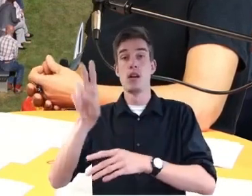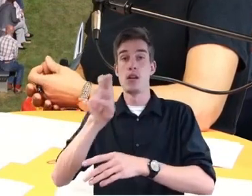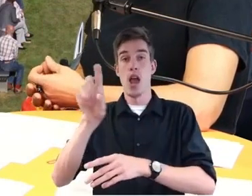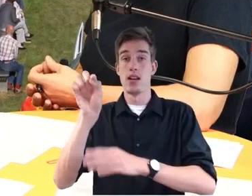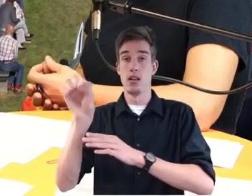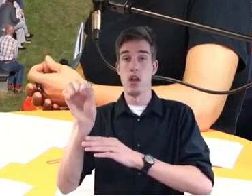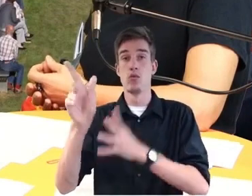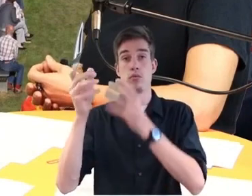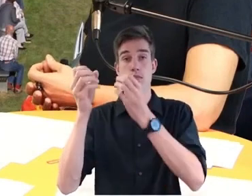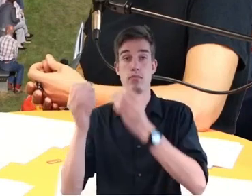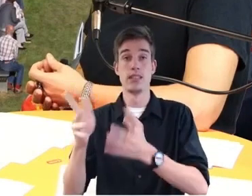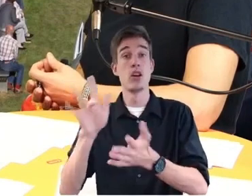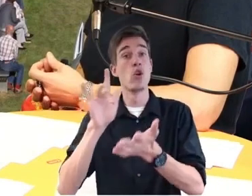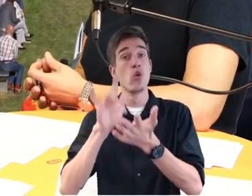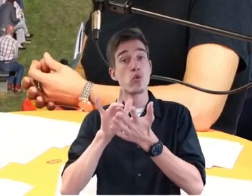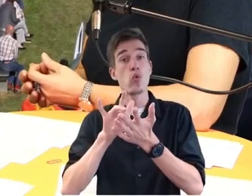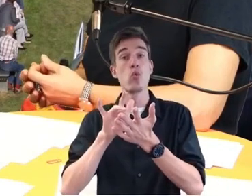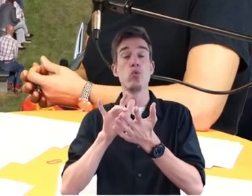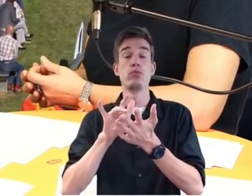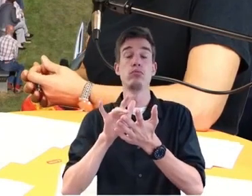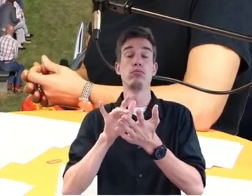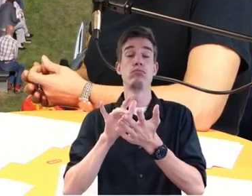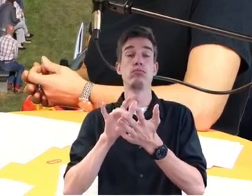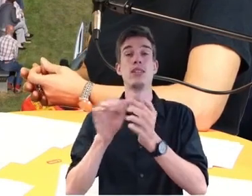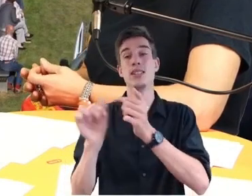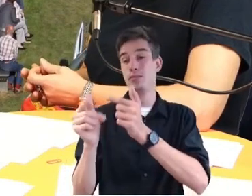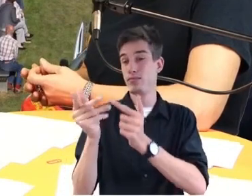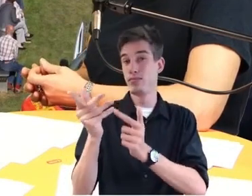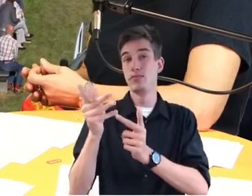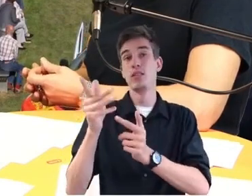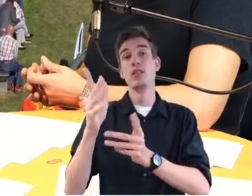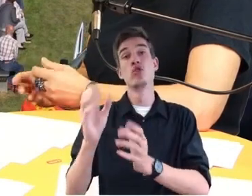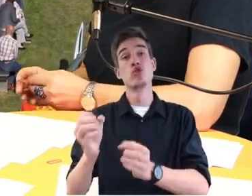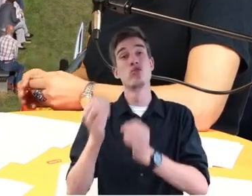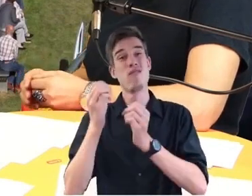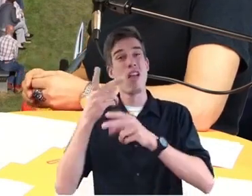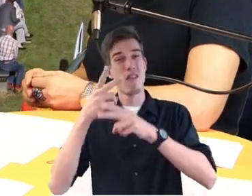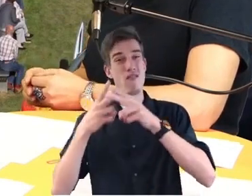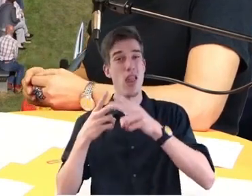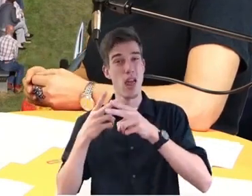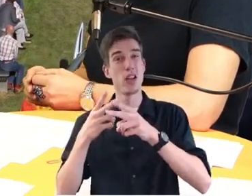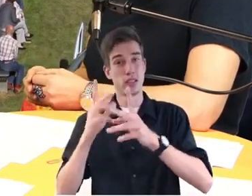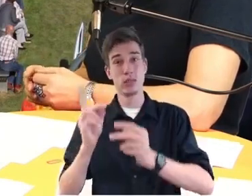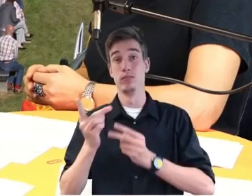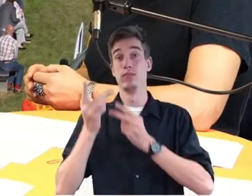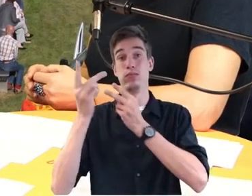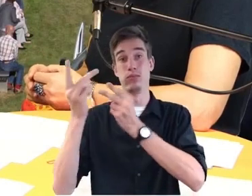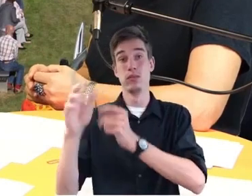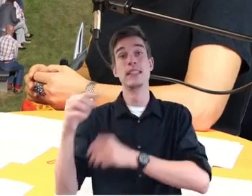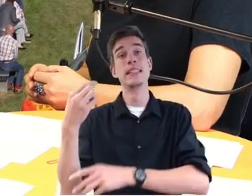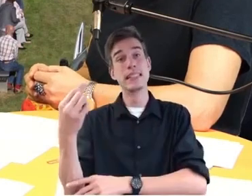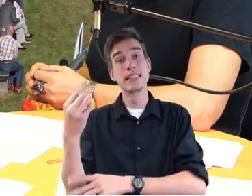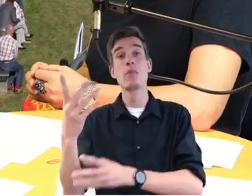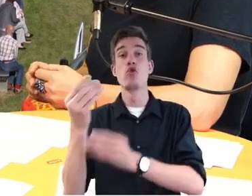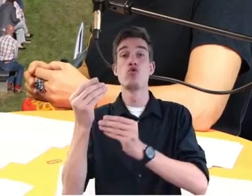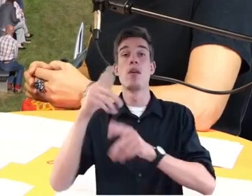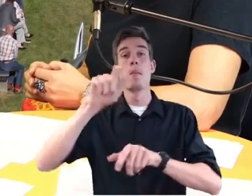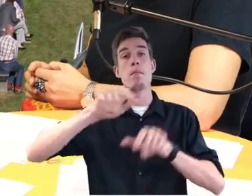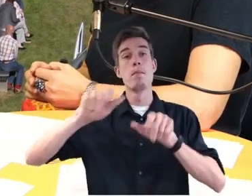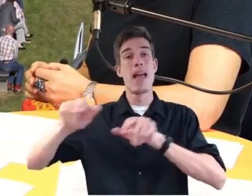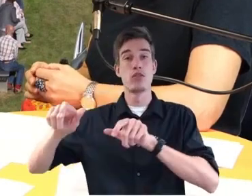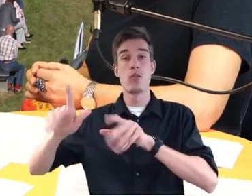führen, weil einer Vielzahl von zum Teil schwer verletzten Patienten ein Mangel an